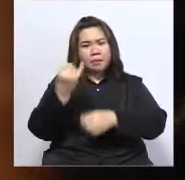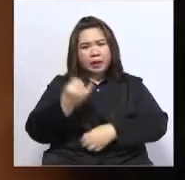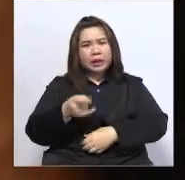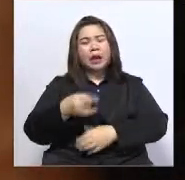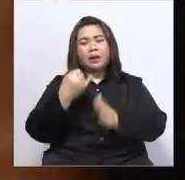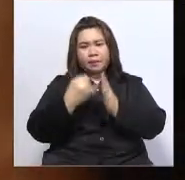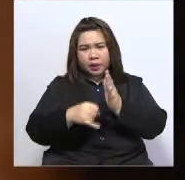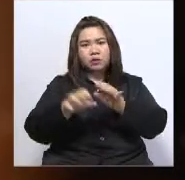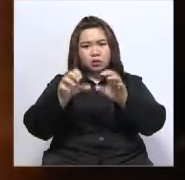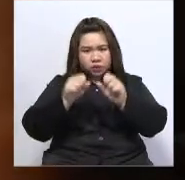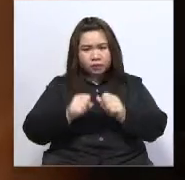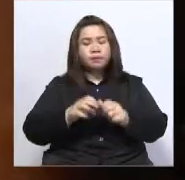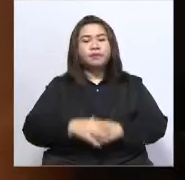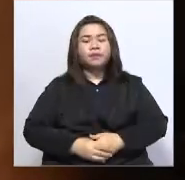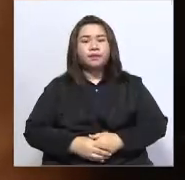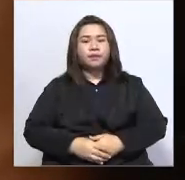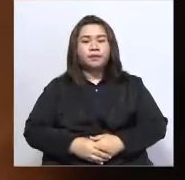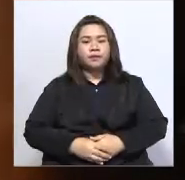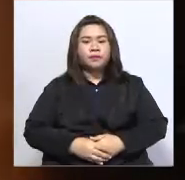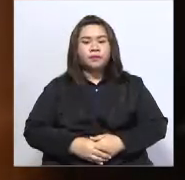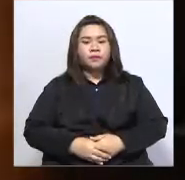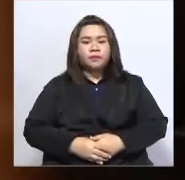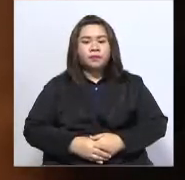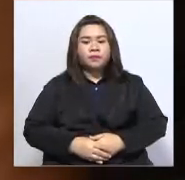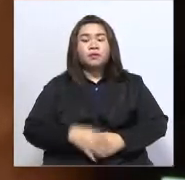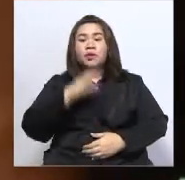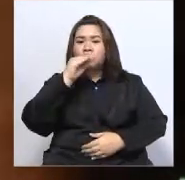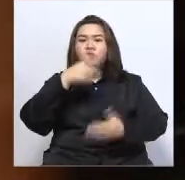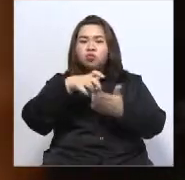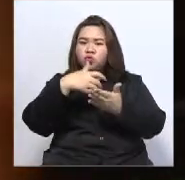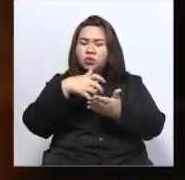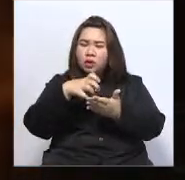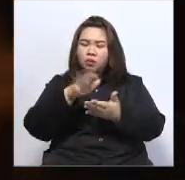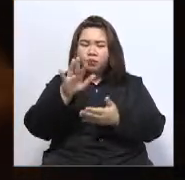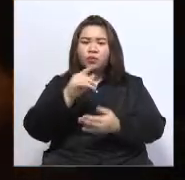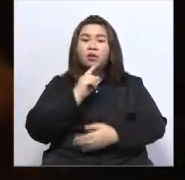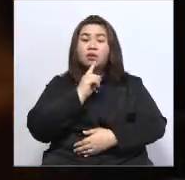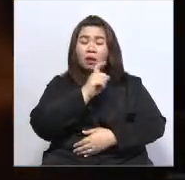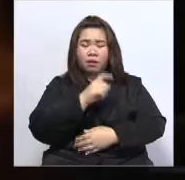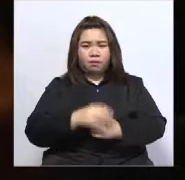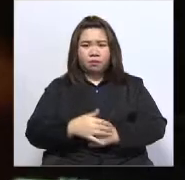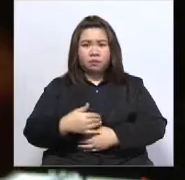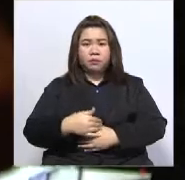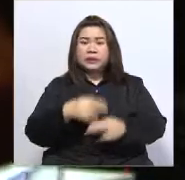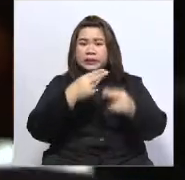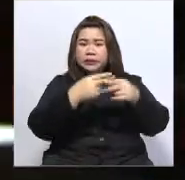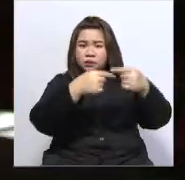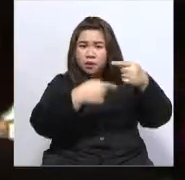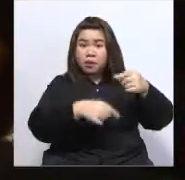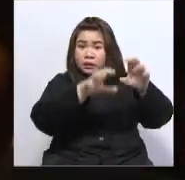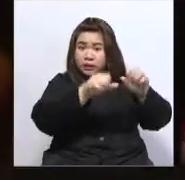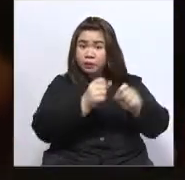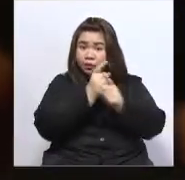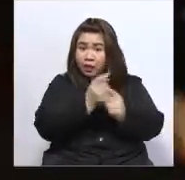นะครับเป็นเรื่องละเอียดอ่อน สรุปแล้ว ก็จะพูดเท่าที่จะพูดได้นะครับ วันนี้นิมนต์มาตามหมายจับหรือเปล่าคะ เดี๋ยวขอดูก่อน